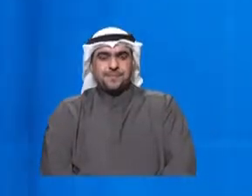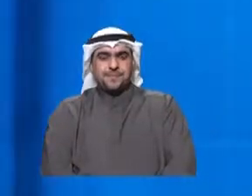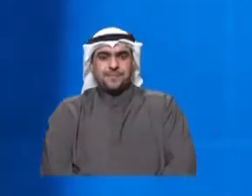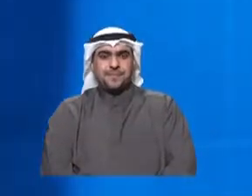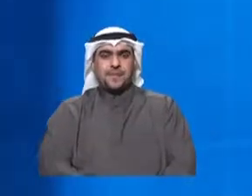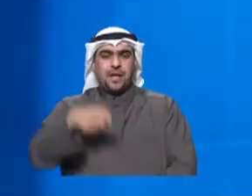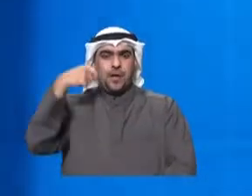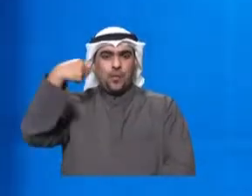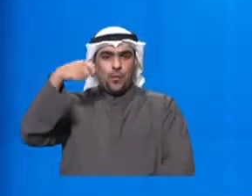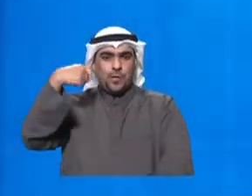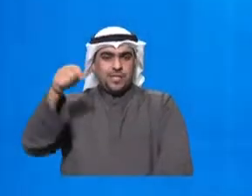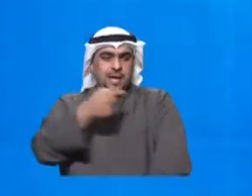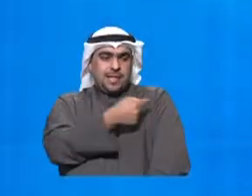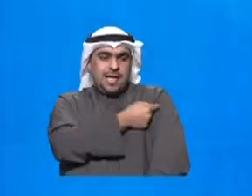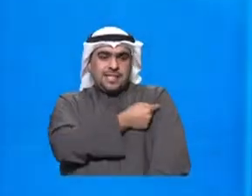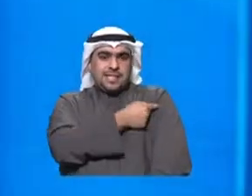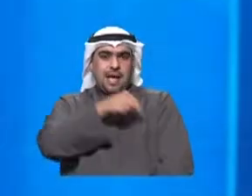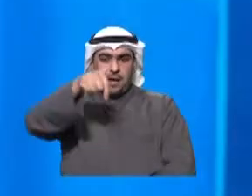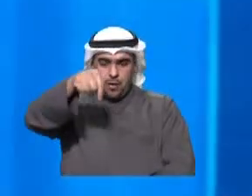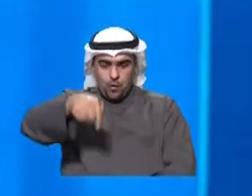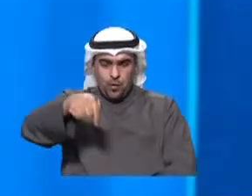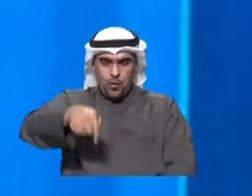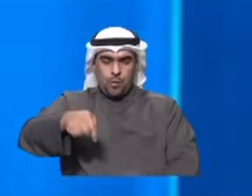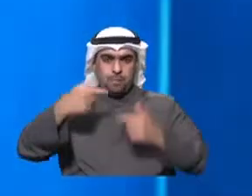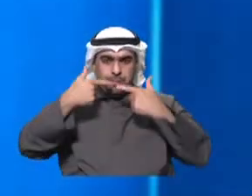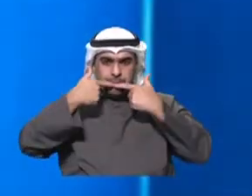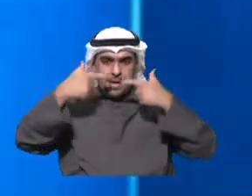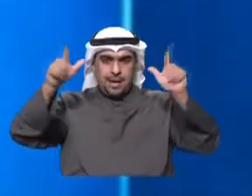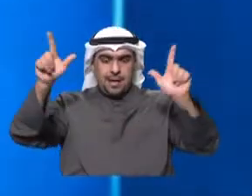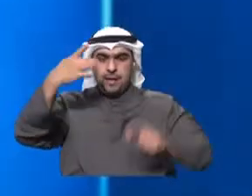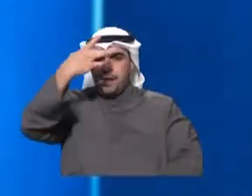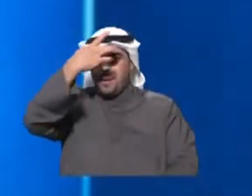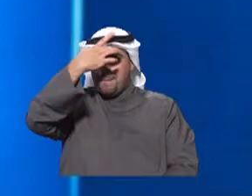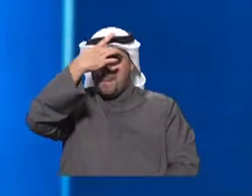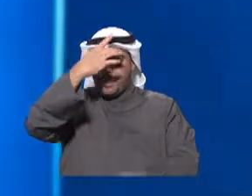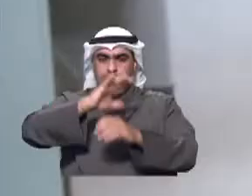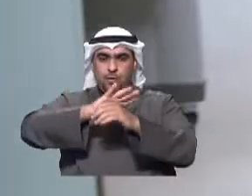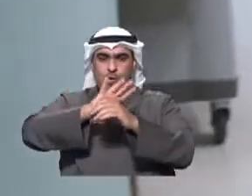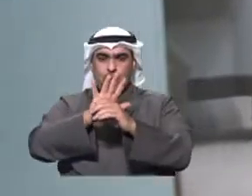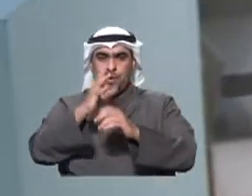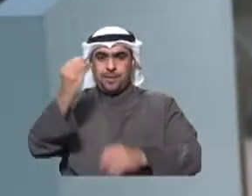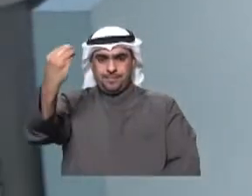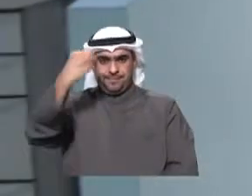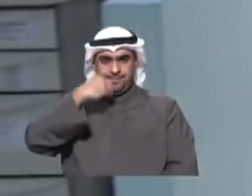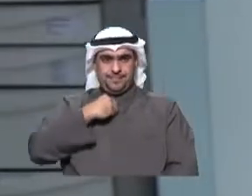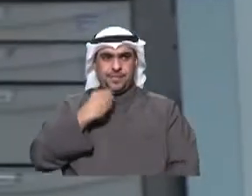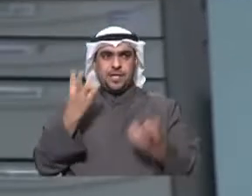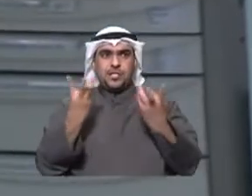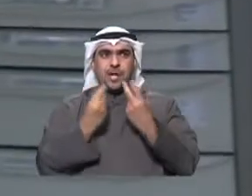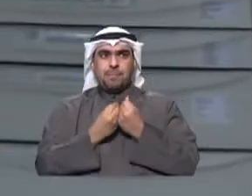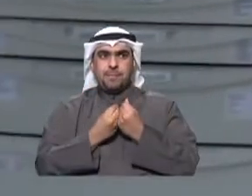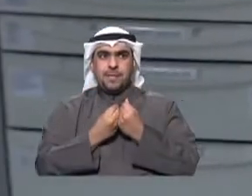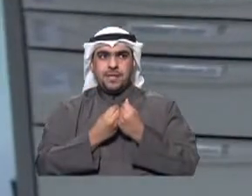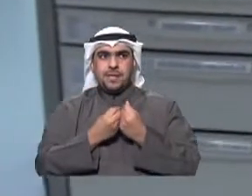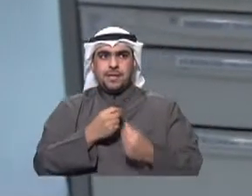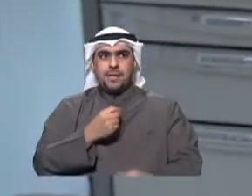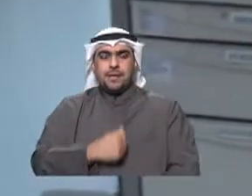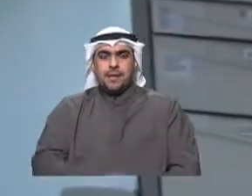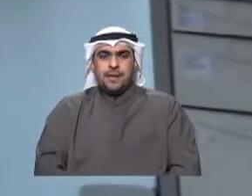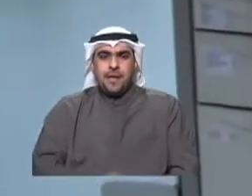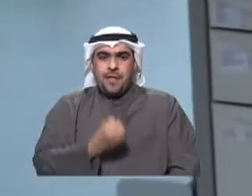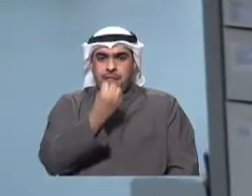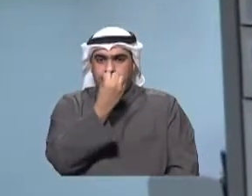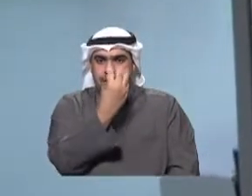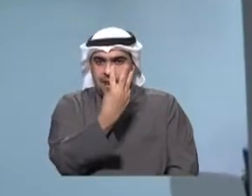أعلنت وزارة الصحة اليوم تسجيل 368 إصابة جديدة بفيروس كورونا المستجد كوفيد 19 في الساعات